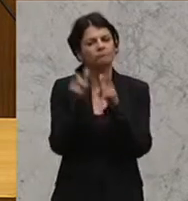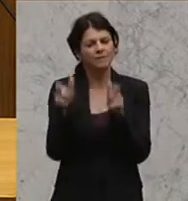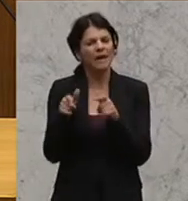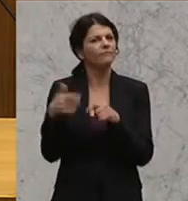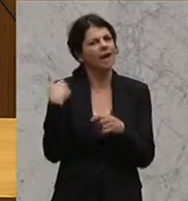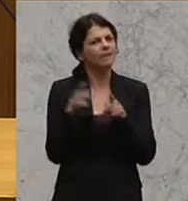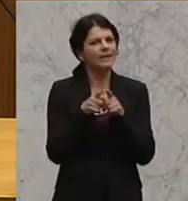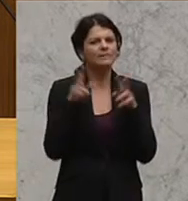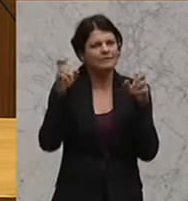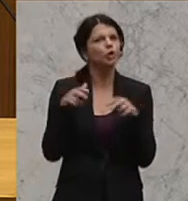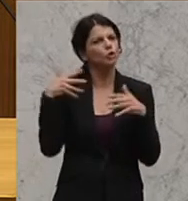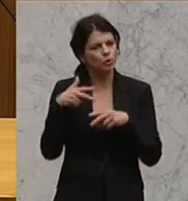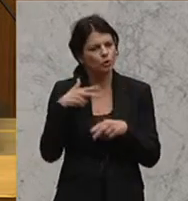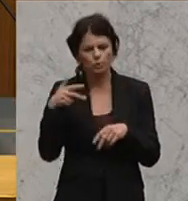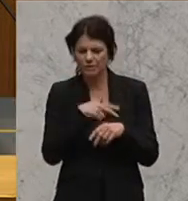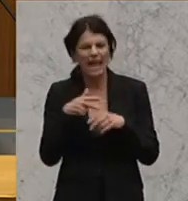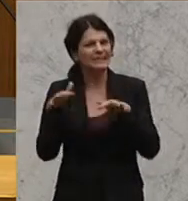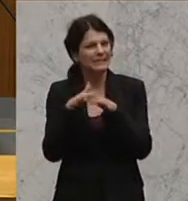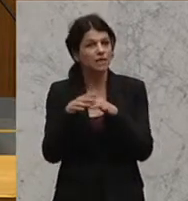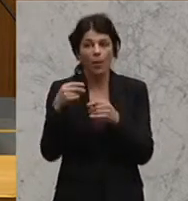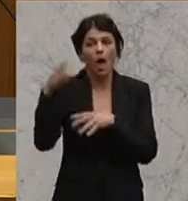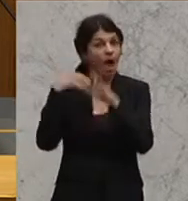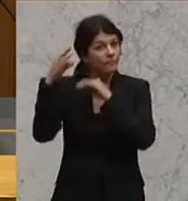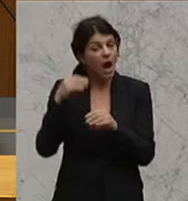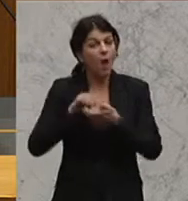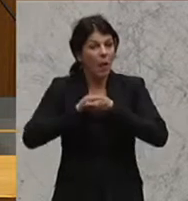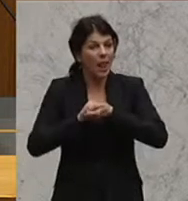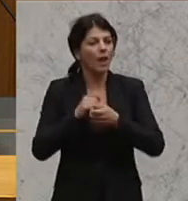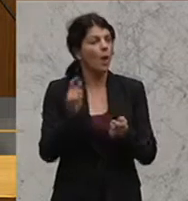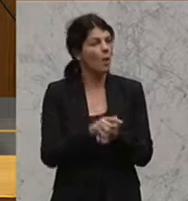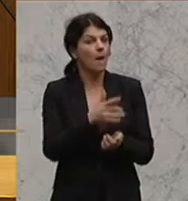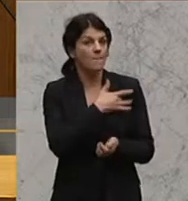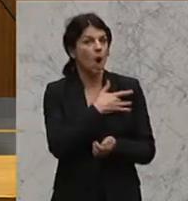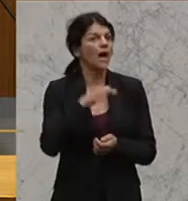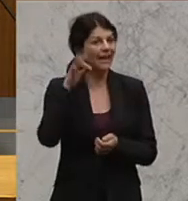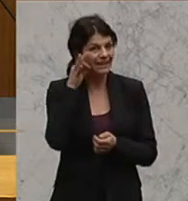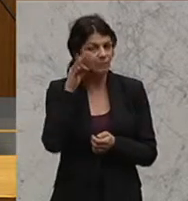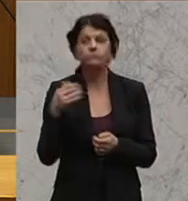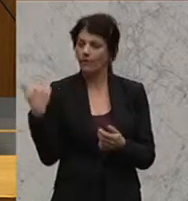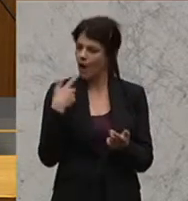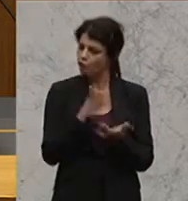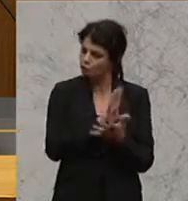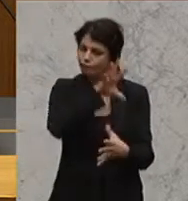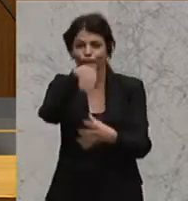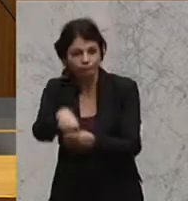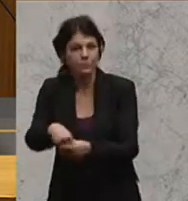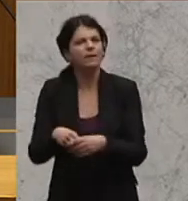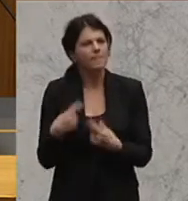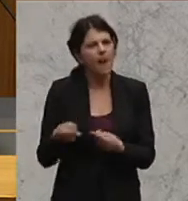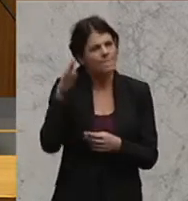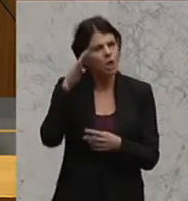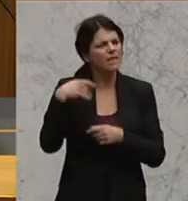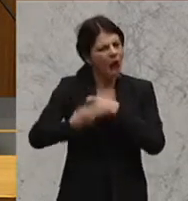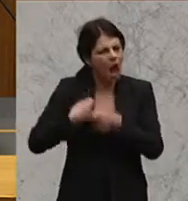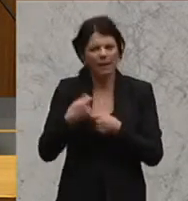soziales Netz erfahrener Kolleginnen und Bürgerinnen, jeweils mit großem I, des Rajons eingebettet gewesen. Dort hätten sie Polizeiarbeit